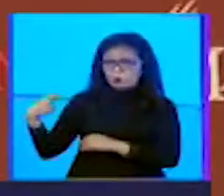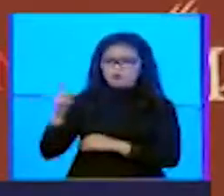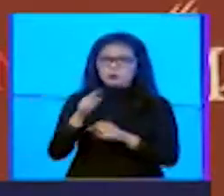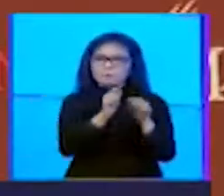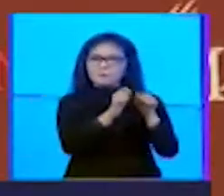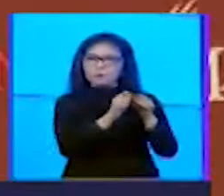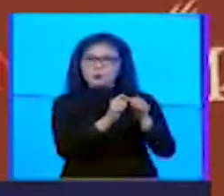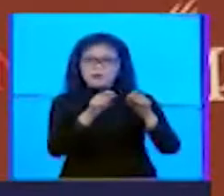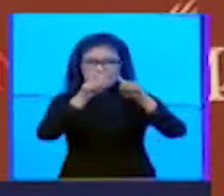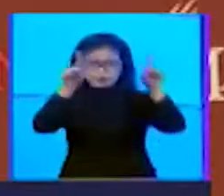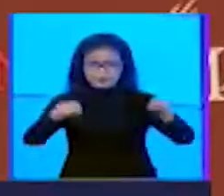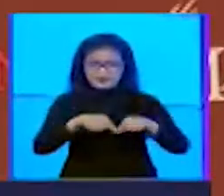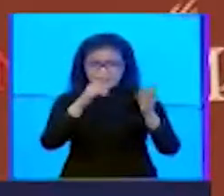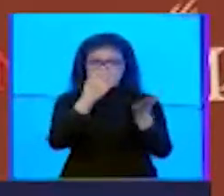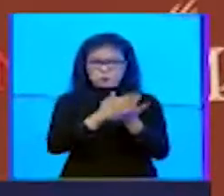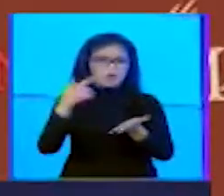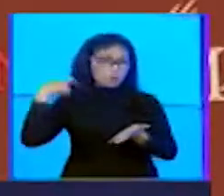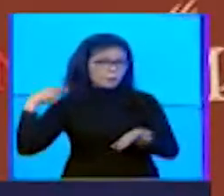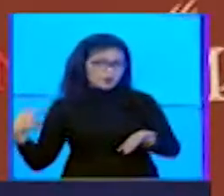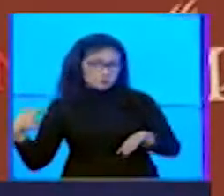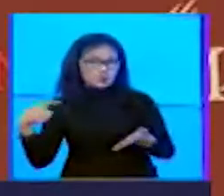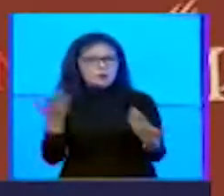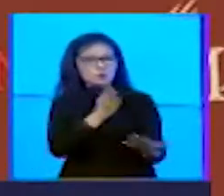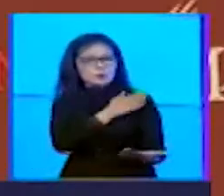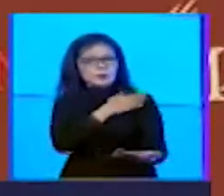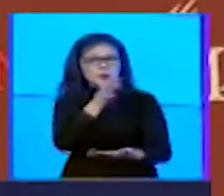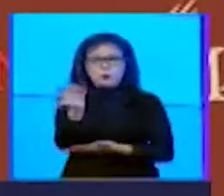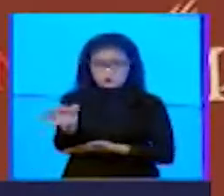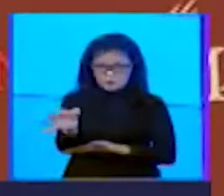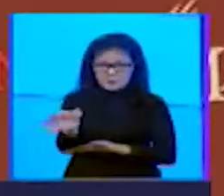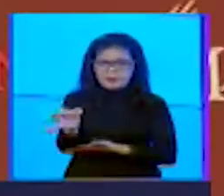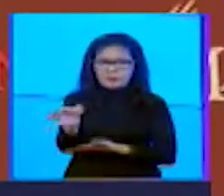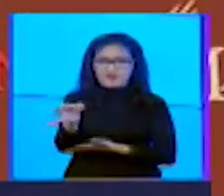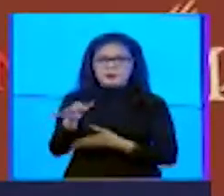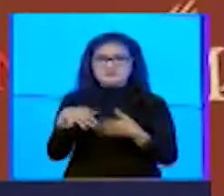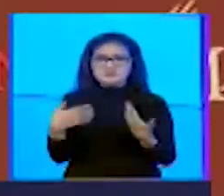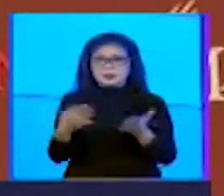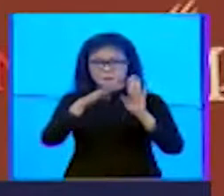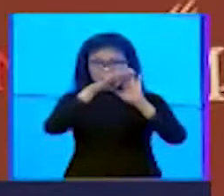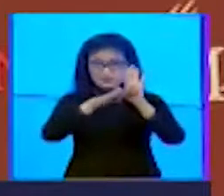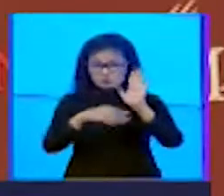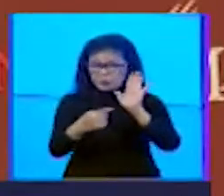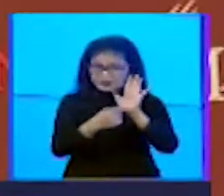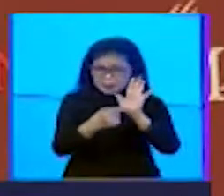pergub ataupun kabupaten kota dengan perkada, di mana nanti